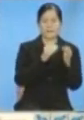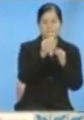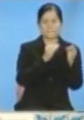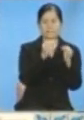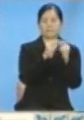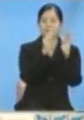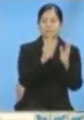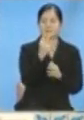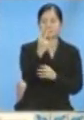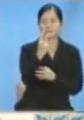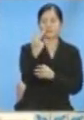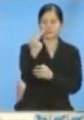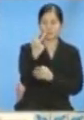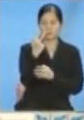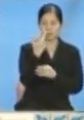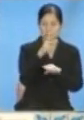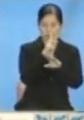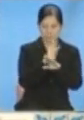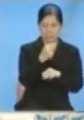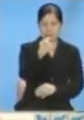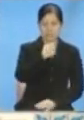านแล้วท่านประธานก็ชี้